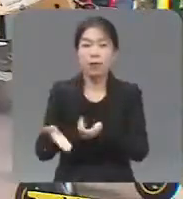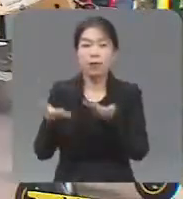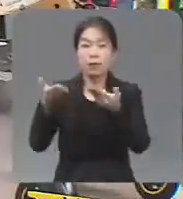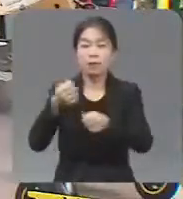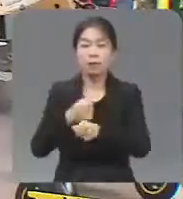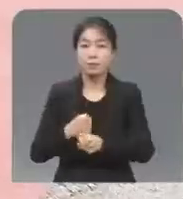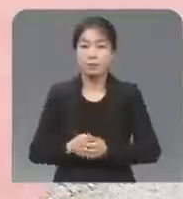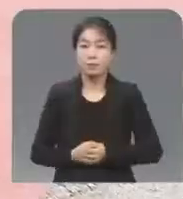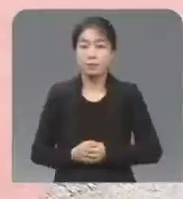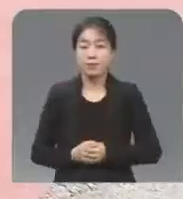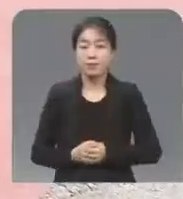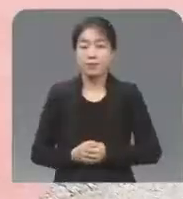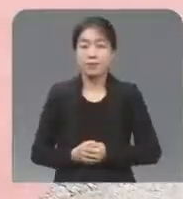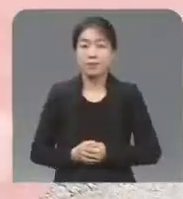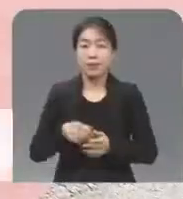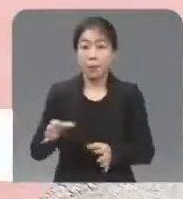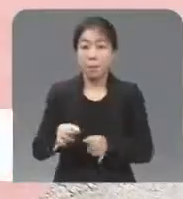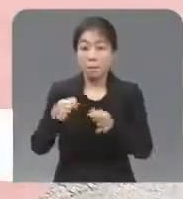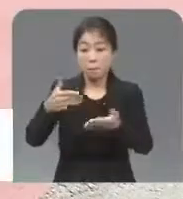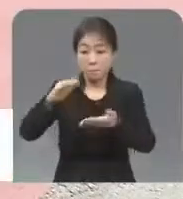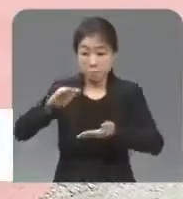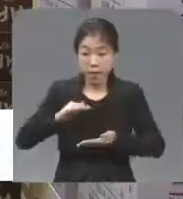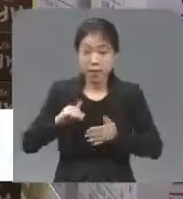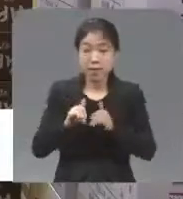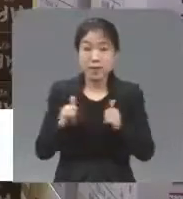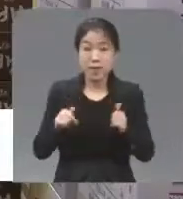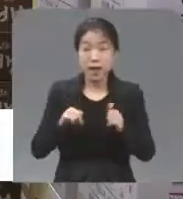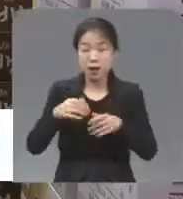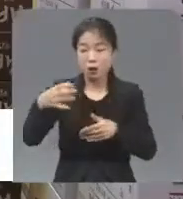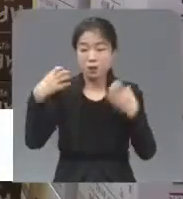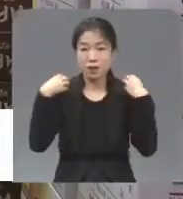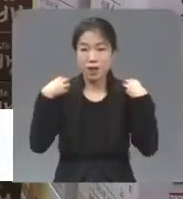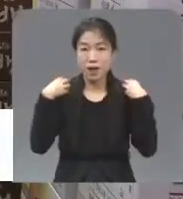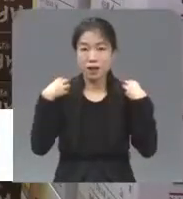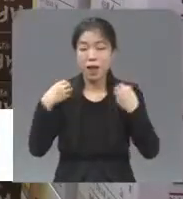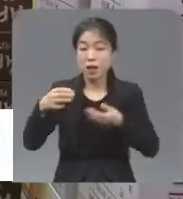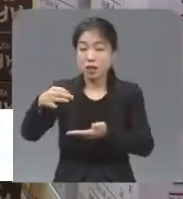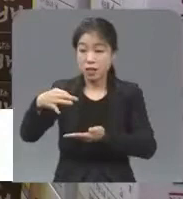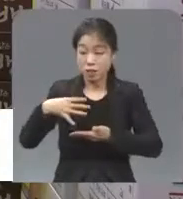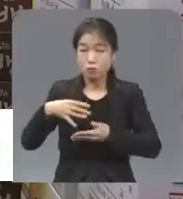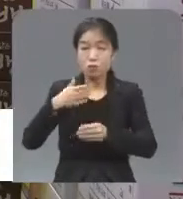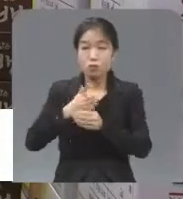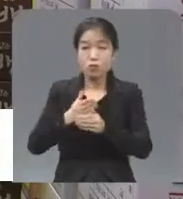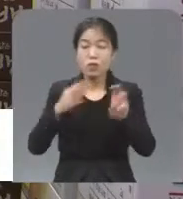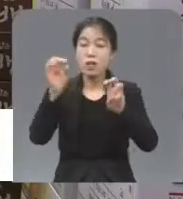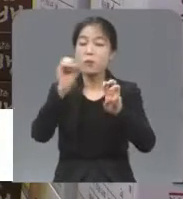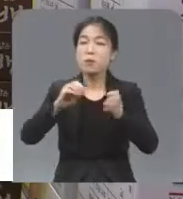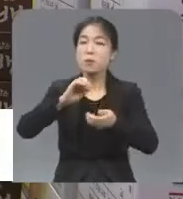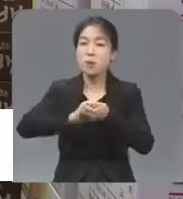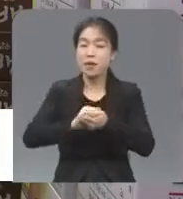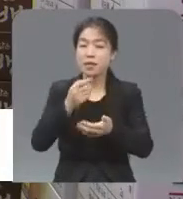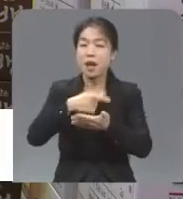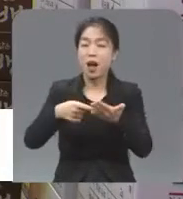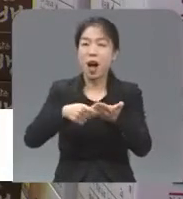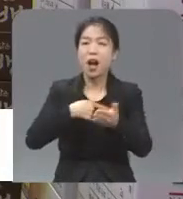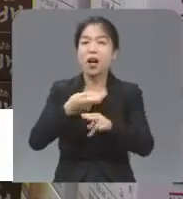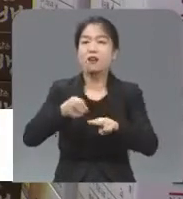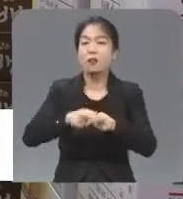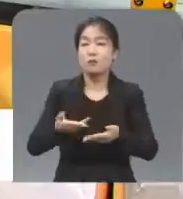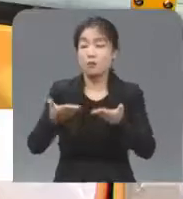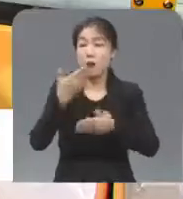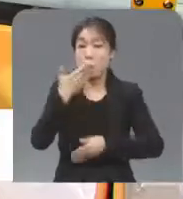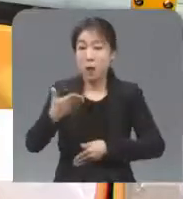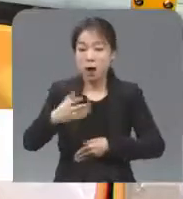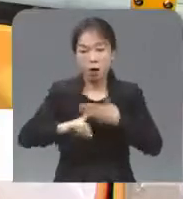됩니다. 기부금을 받은 지자체는 기부금의 30% 한도 내에서 답례품을 줄 수 있는데 지역 농산물이